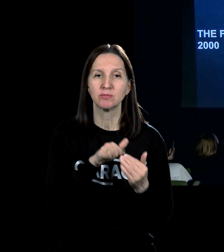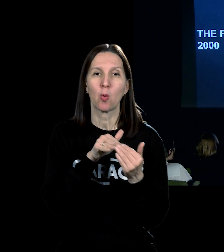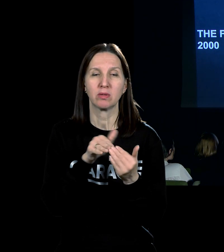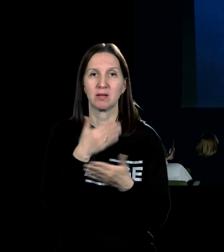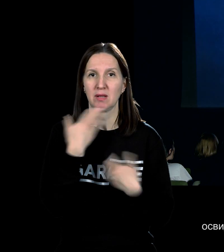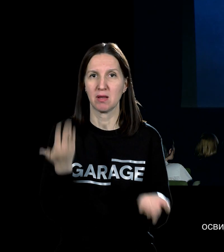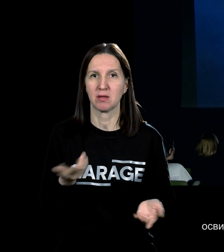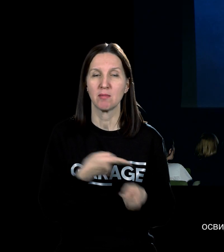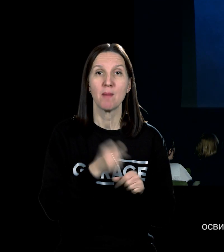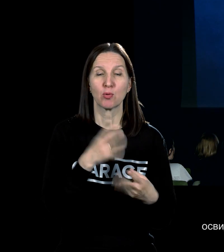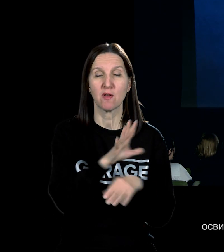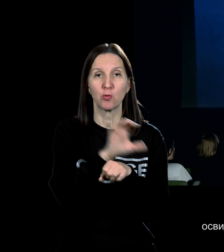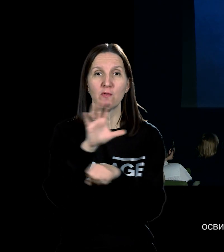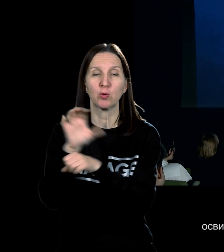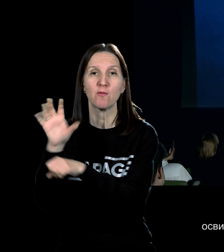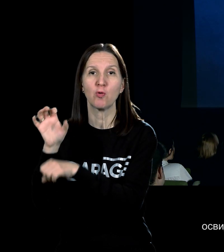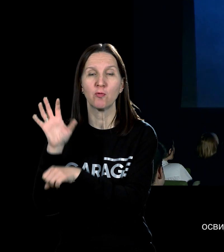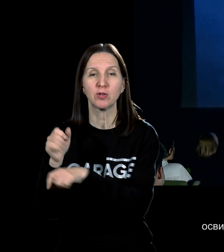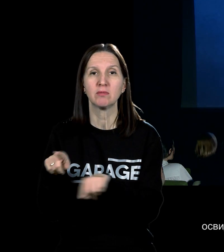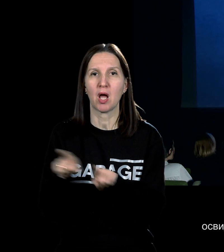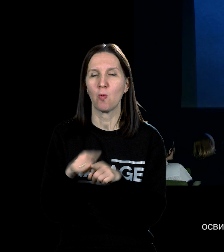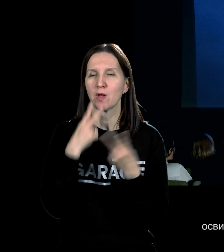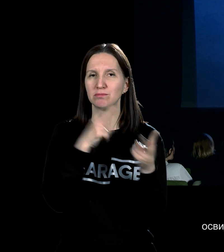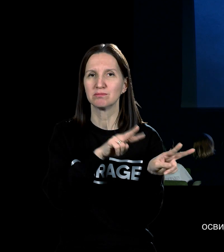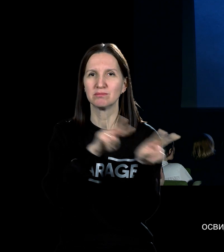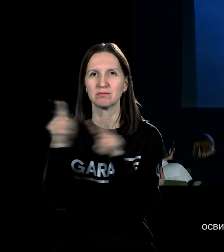фотографии, может быть, вот такое вот освидетельствование очень подробное